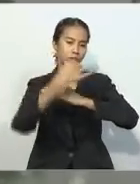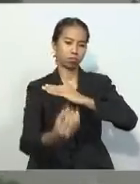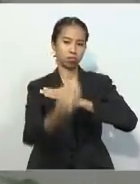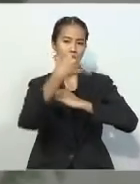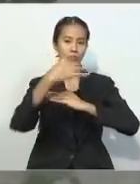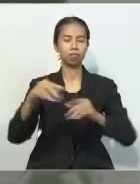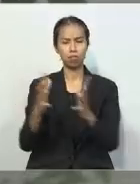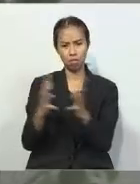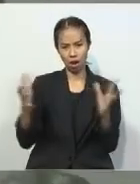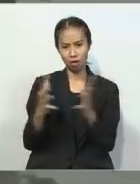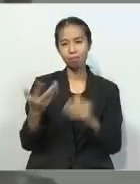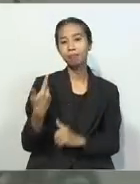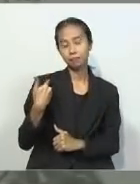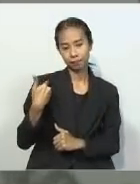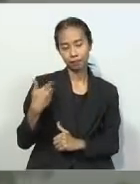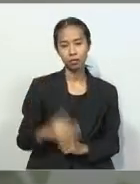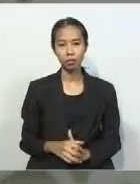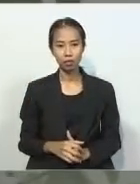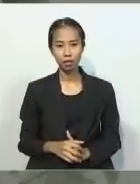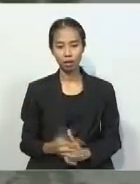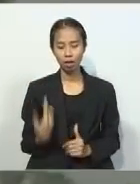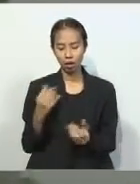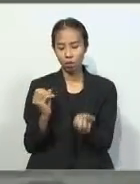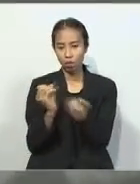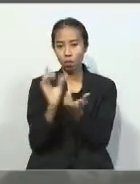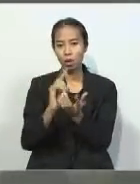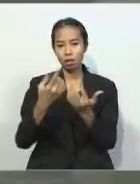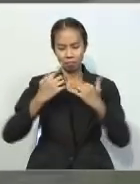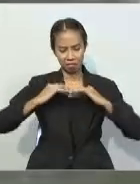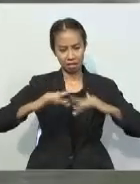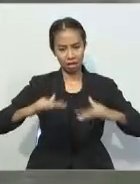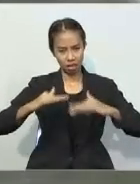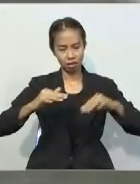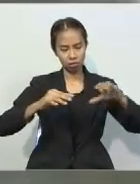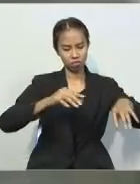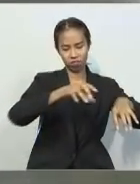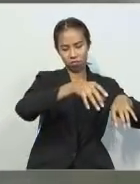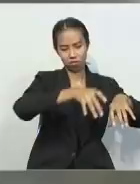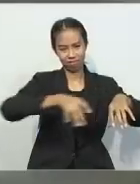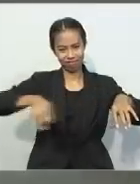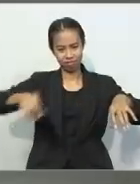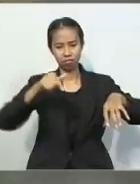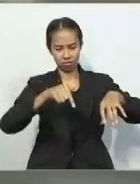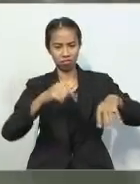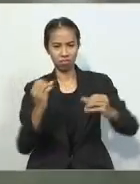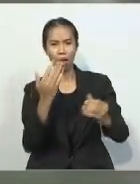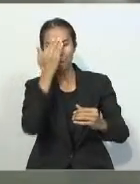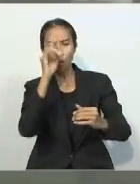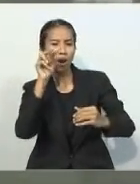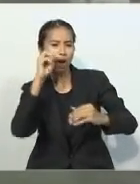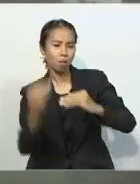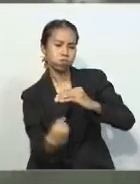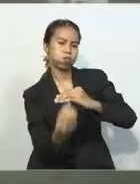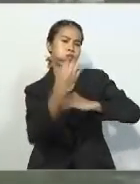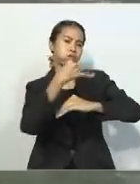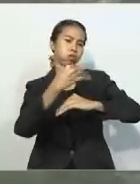มากแล้วก็ทำให้ริมทะเลบางส่วนนะครับได้รับความเสียหายเพราะว่าน้ำทะเลนั้นกัดเซ